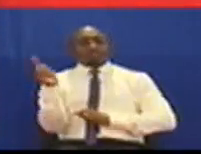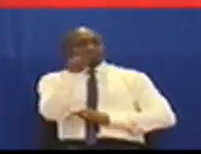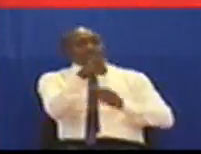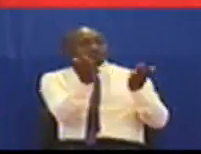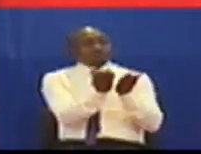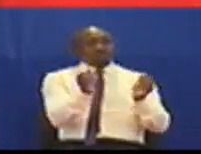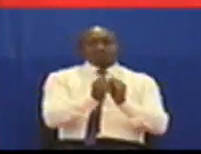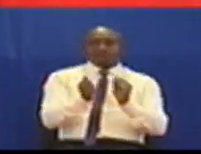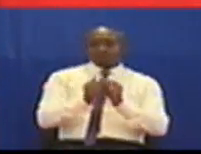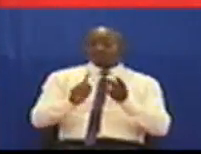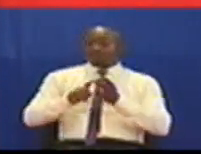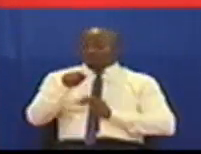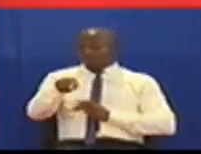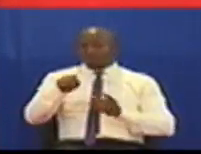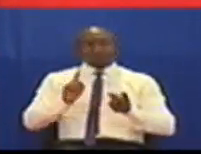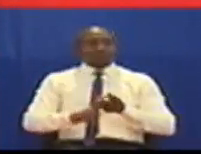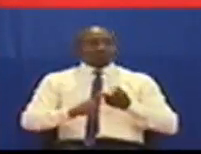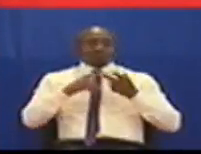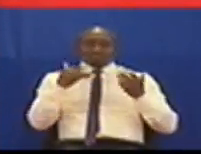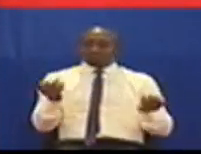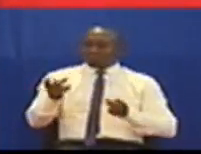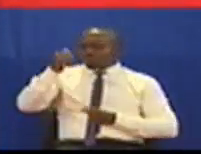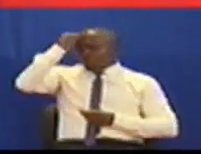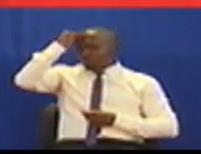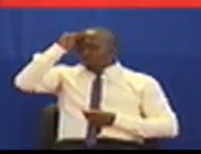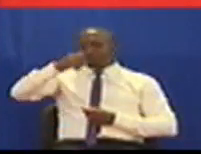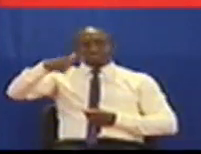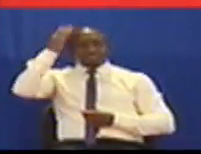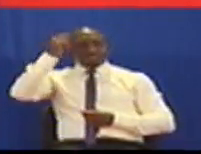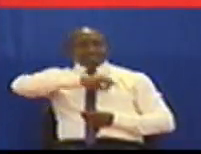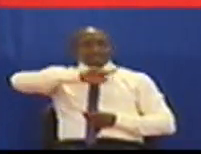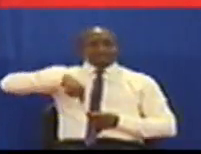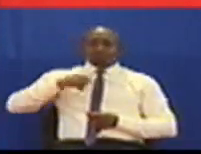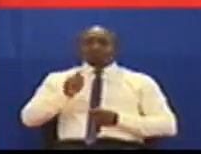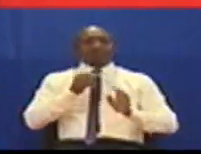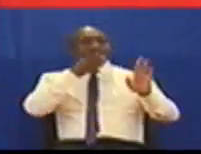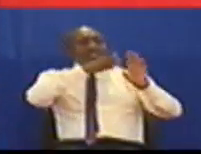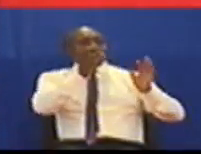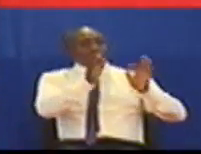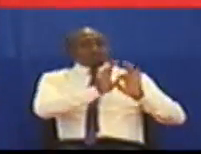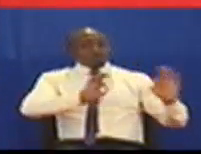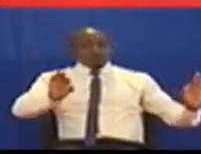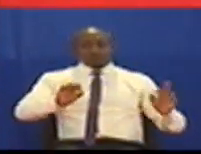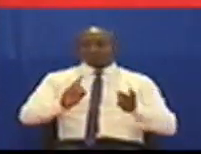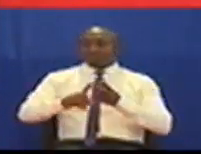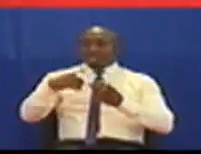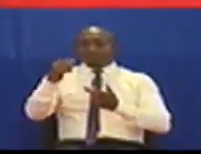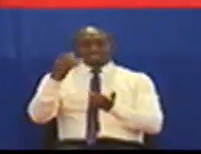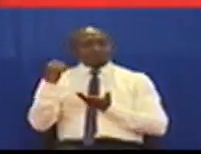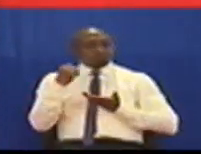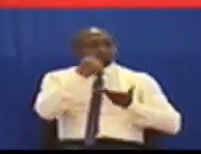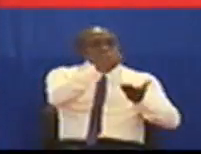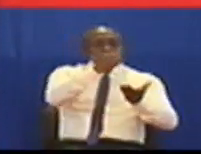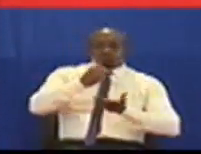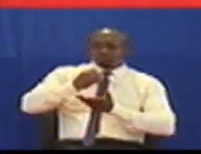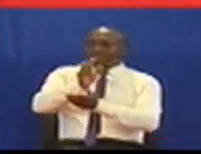pia yaangaliwe. Lakini pia itakumbua kwamba serikali yetu ilikuwa na nia nzuri, ilipeleka fedha za maboma katika halmashauri zote.